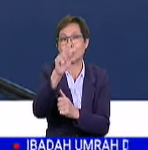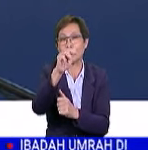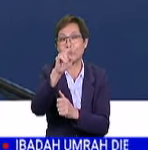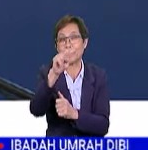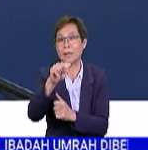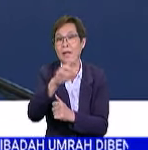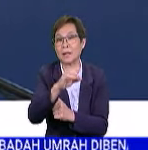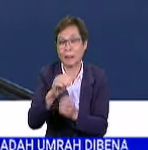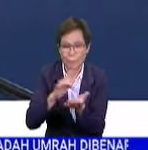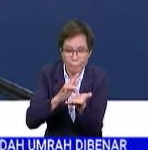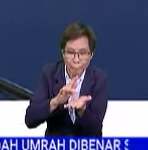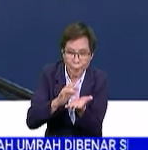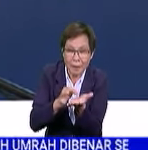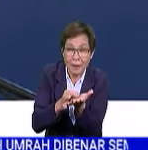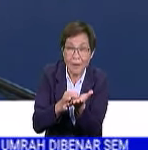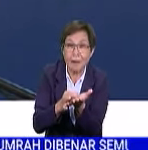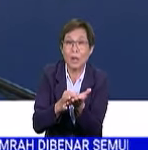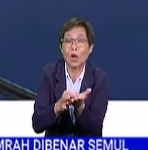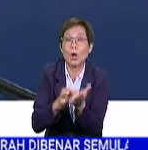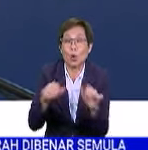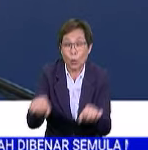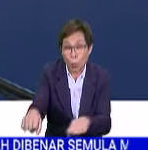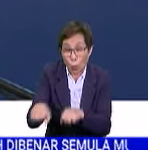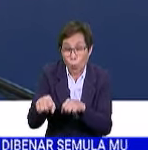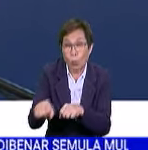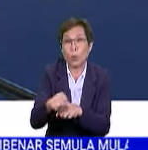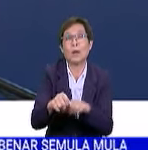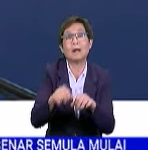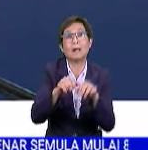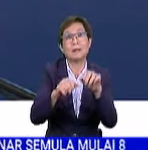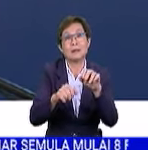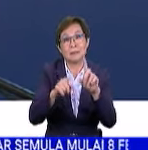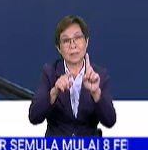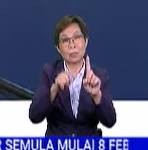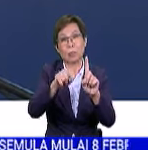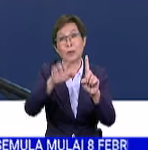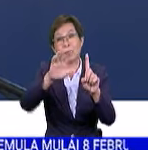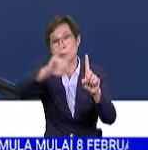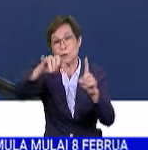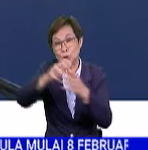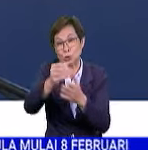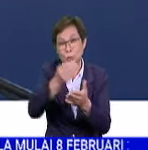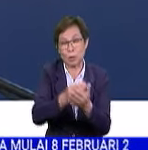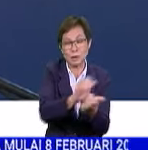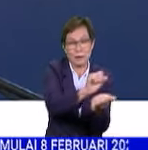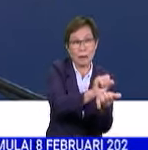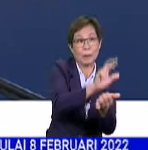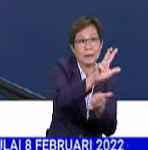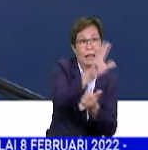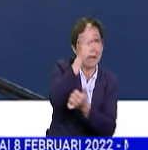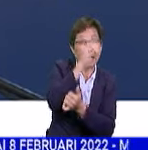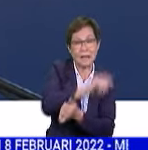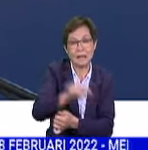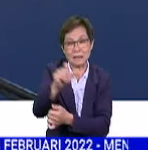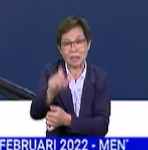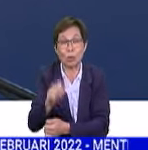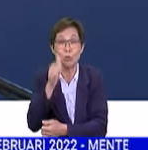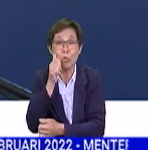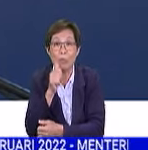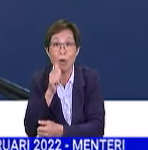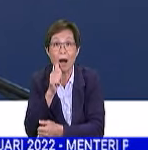1.9 juta serta menangkap 3 lelaki dan 1 perempuan tempatan berusia lingkungan